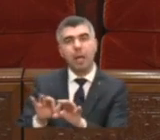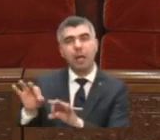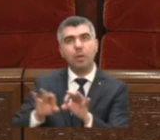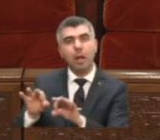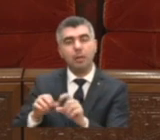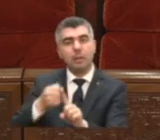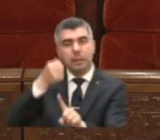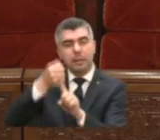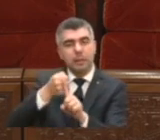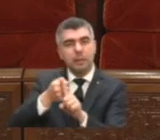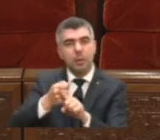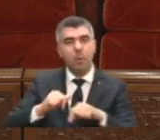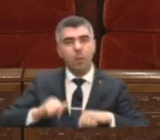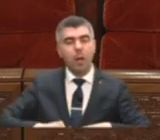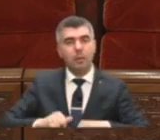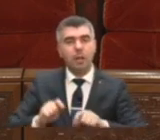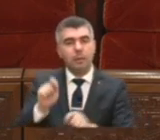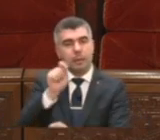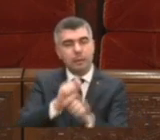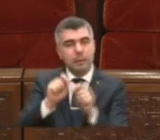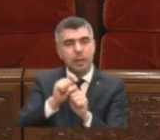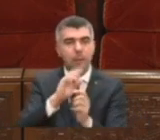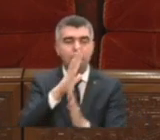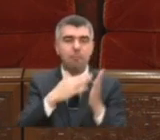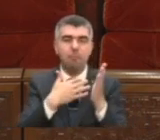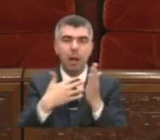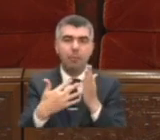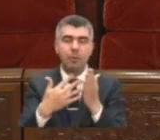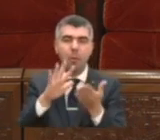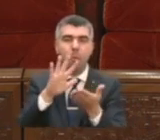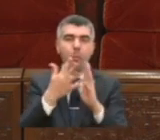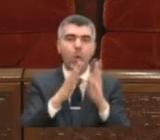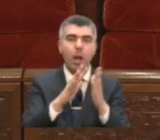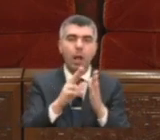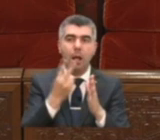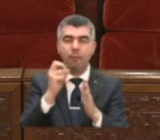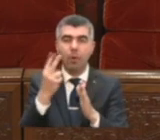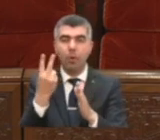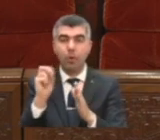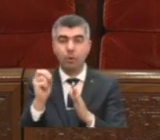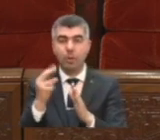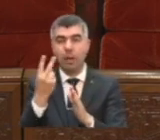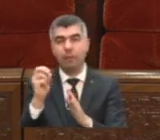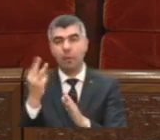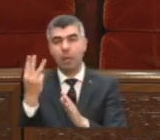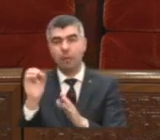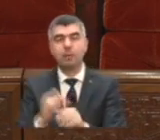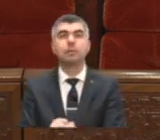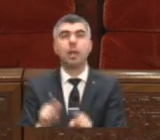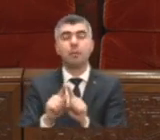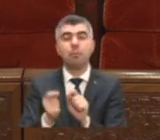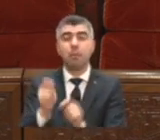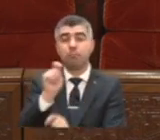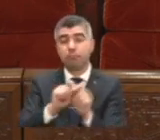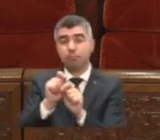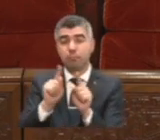قامت الوزارة بإعداد المخطط الوطني للمناخ لفترة 2020 و2030، وقمنا بتحيين المساهمة